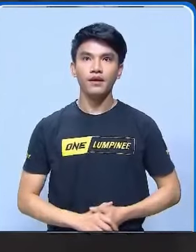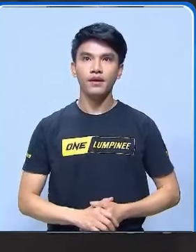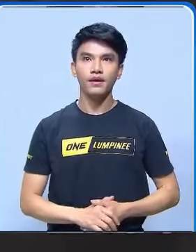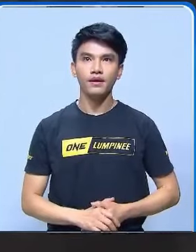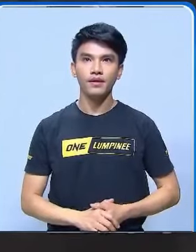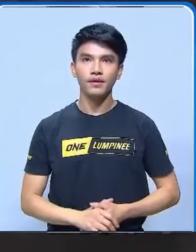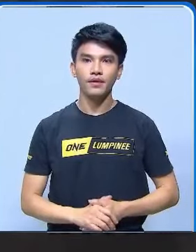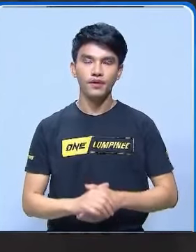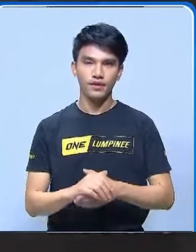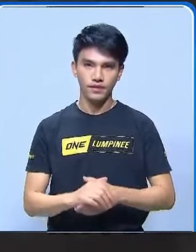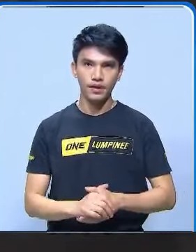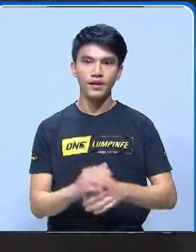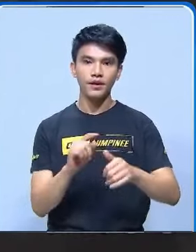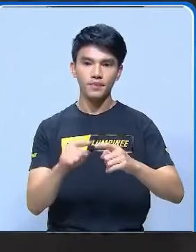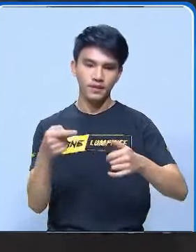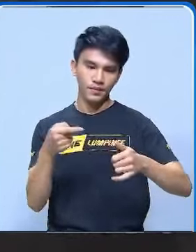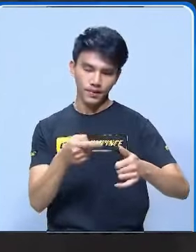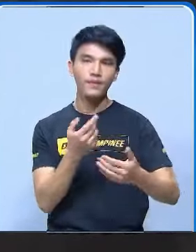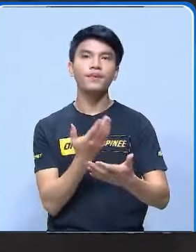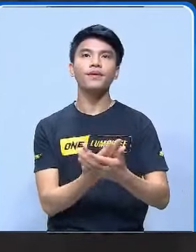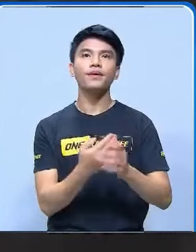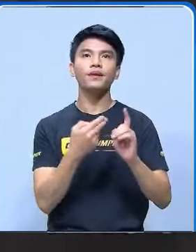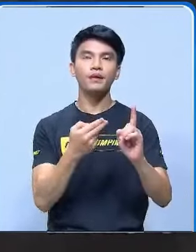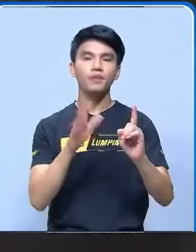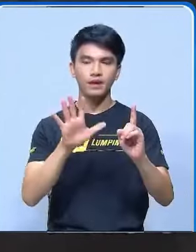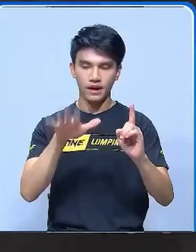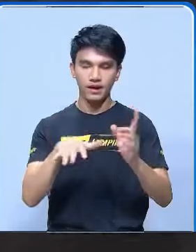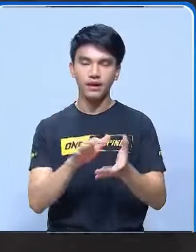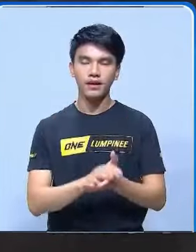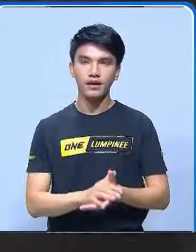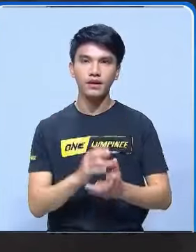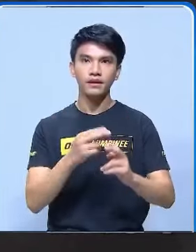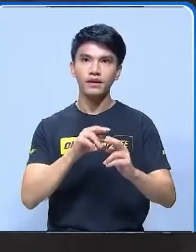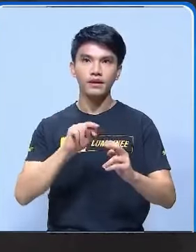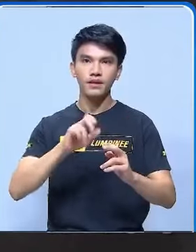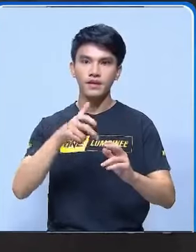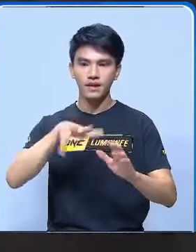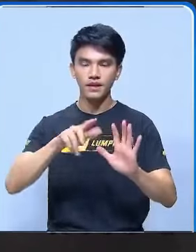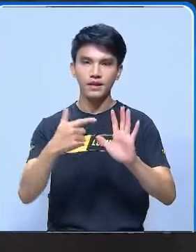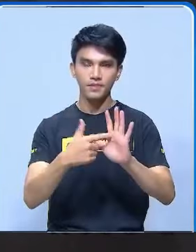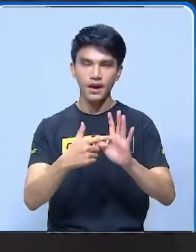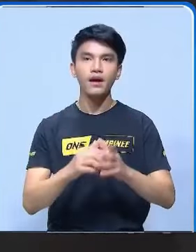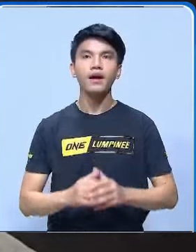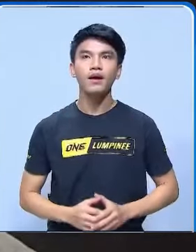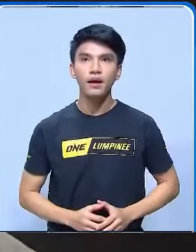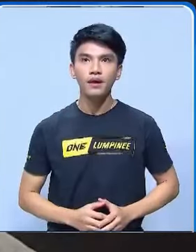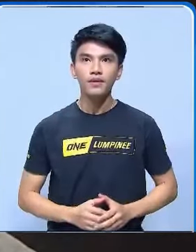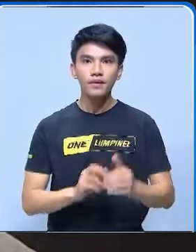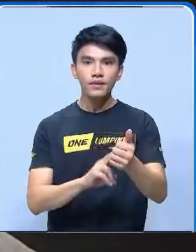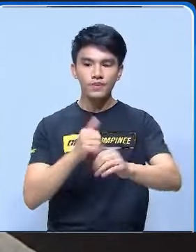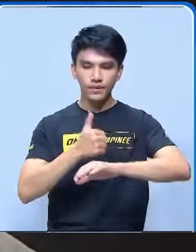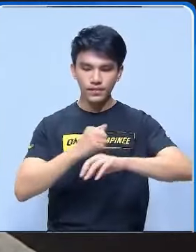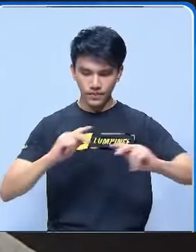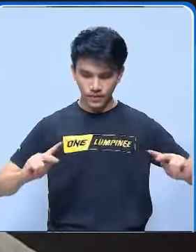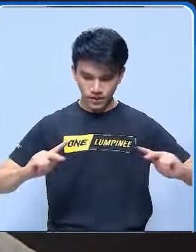คดีที่คนร้ายถือมีดบุกไปจี้ชิงเงิน 15,000 บาทจากนางนิพาภรรยาของนายนวนิชพลเคนรองปลัดกระทรวงเกษ